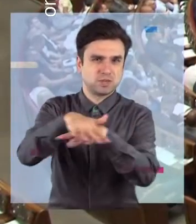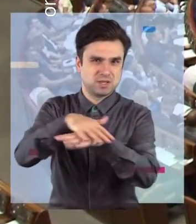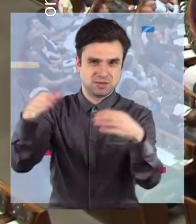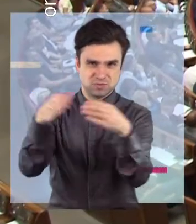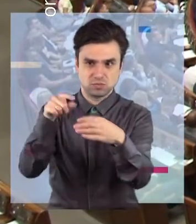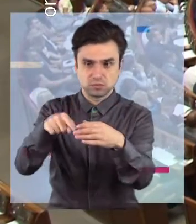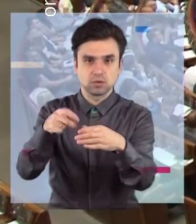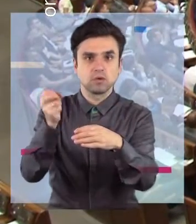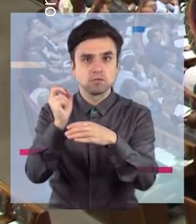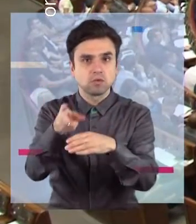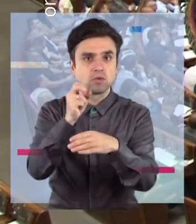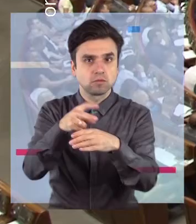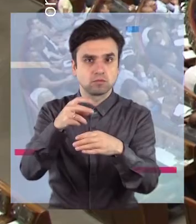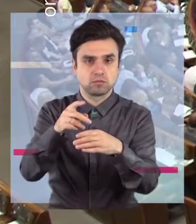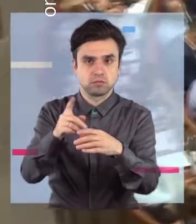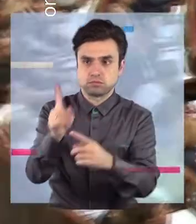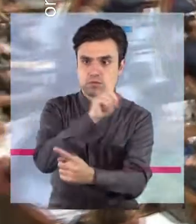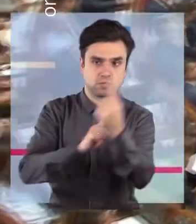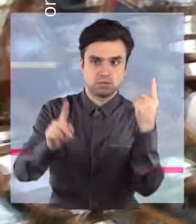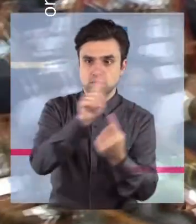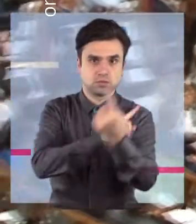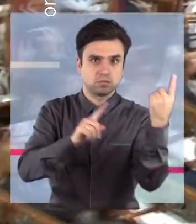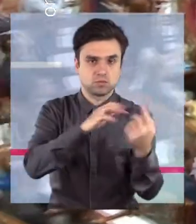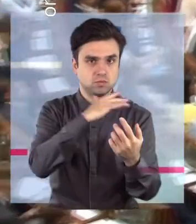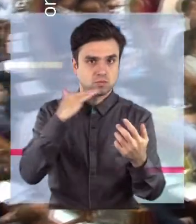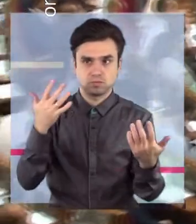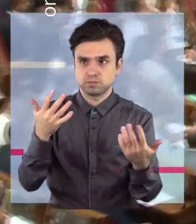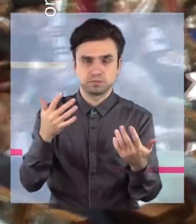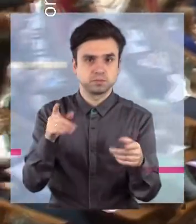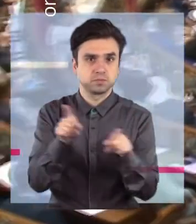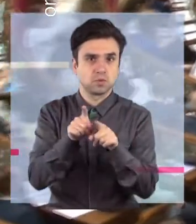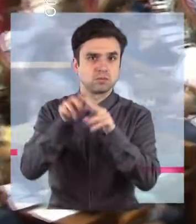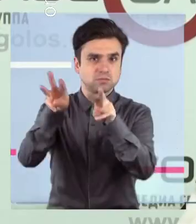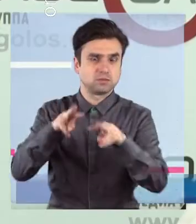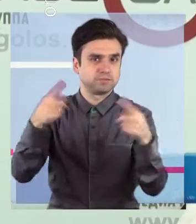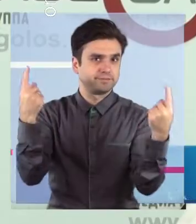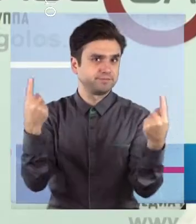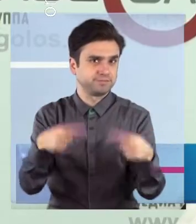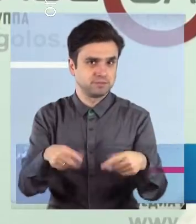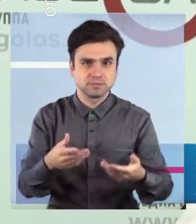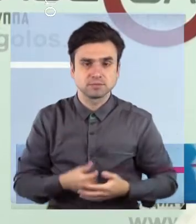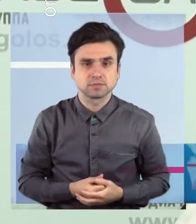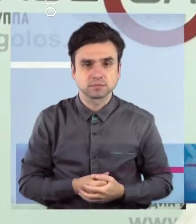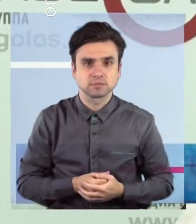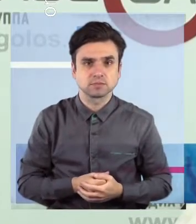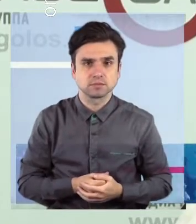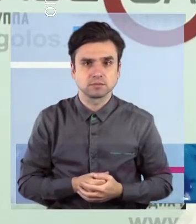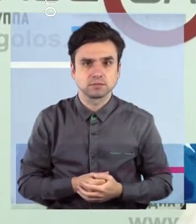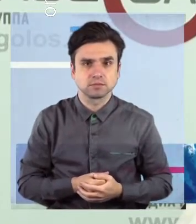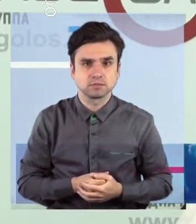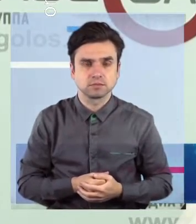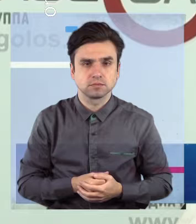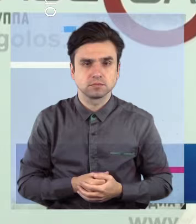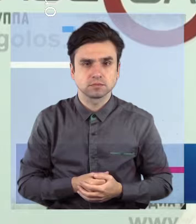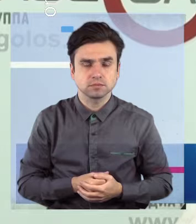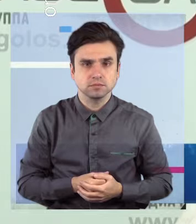в монобільшості лише набирає обертів. Однак на такий крок влада точно вже не піде. На підпосилки для